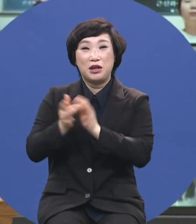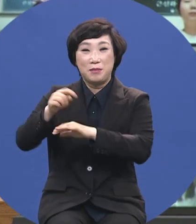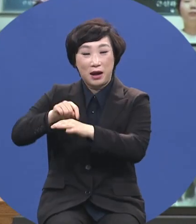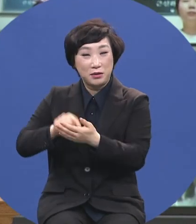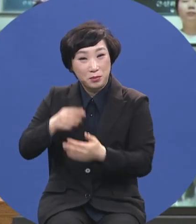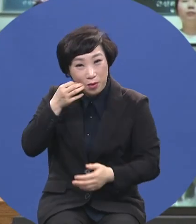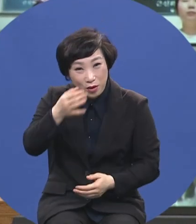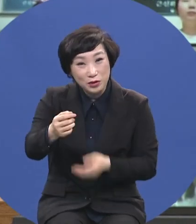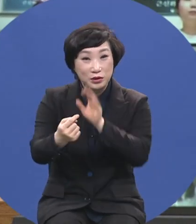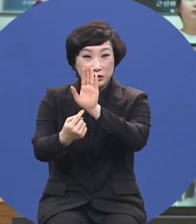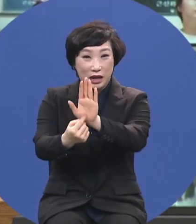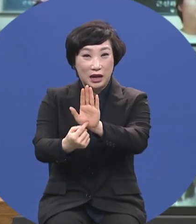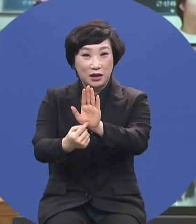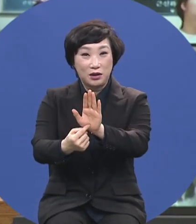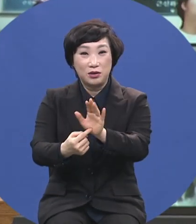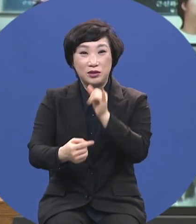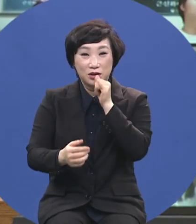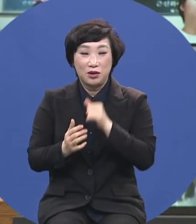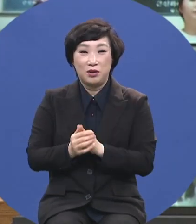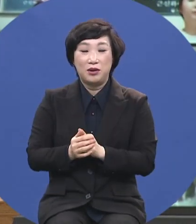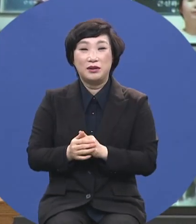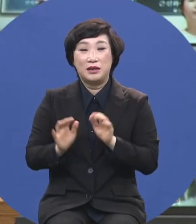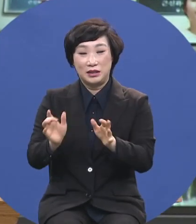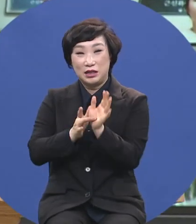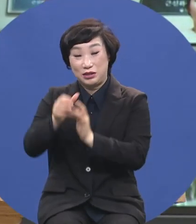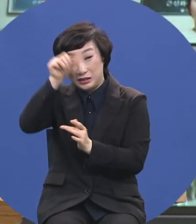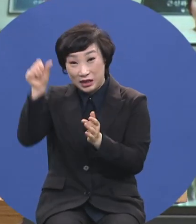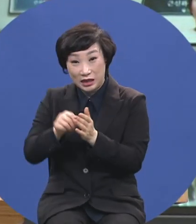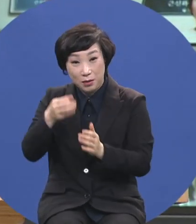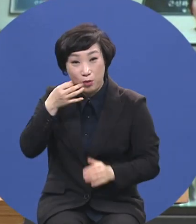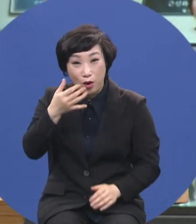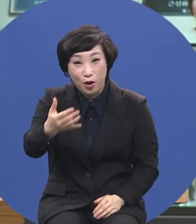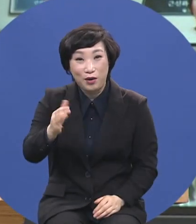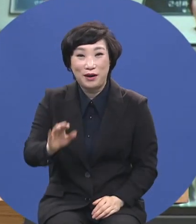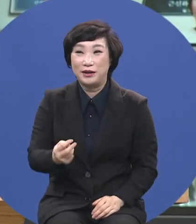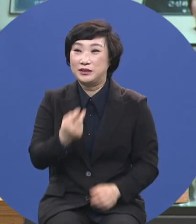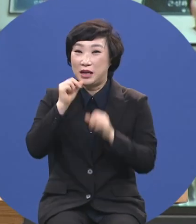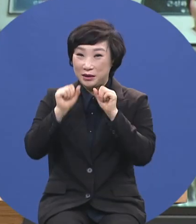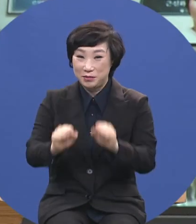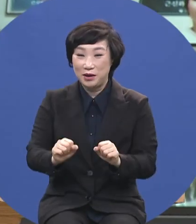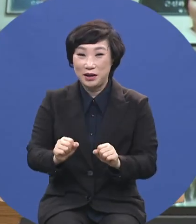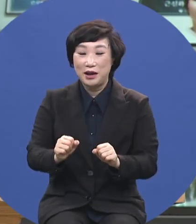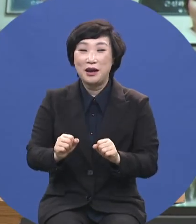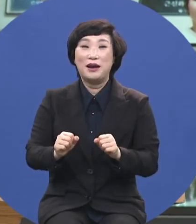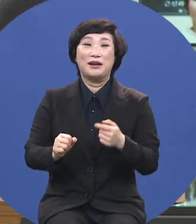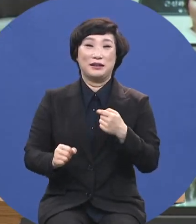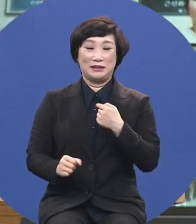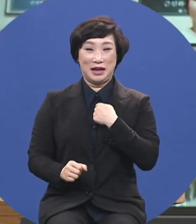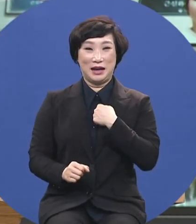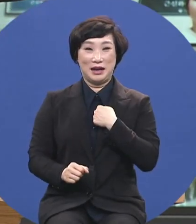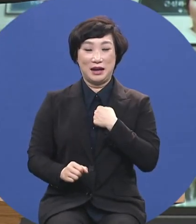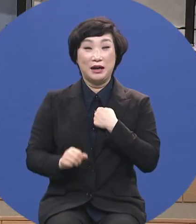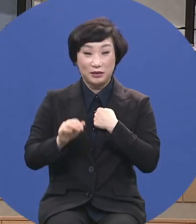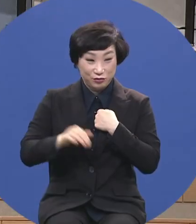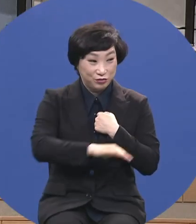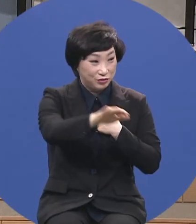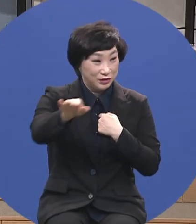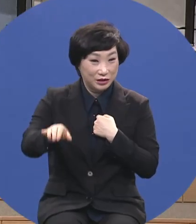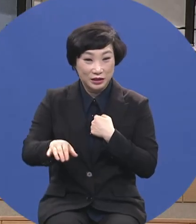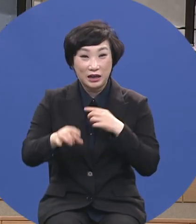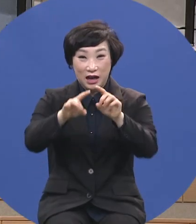드러내고 나타내고 표현하고 생애를 재현하는 생명의 산실이 바로